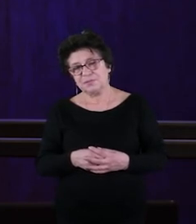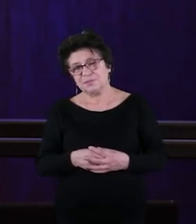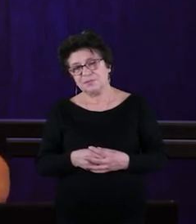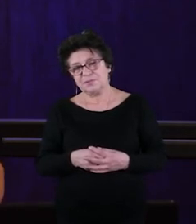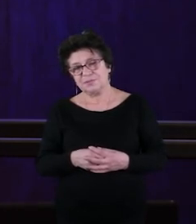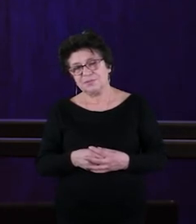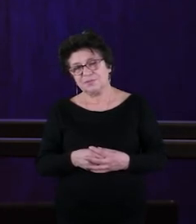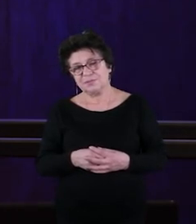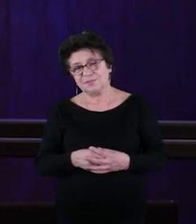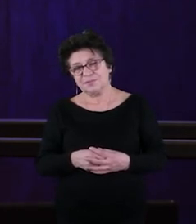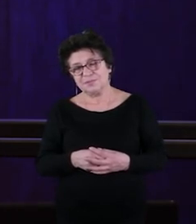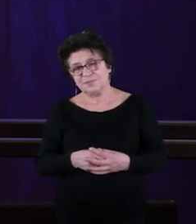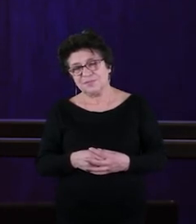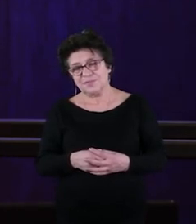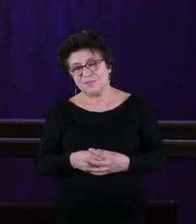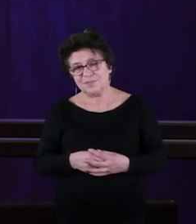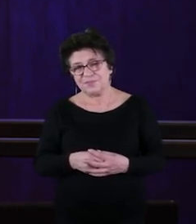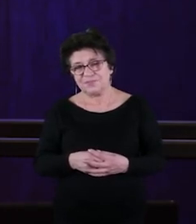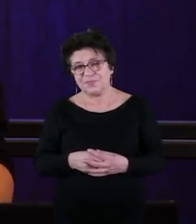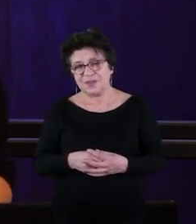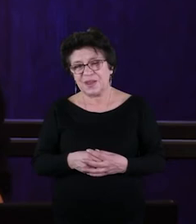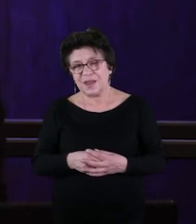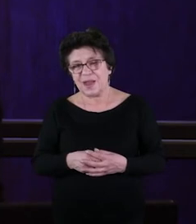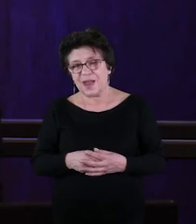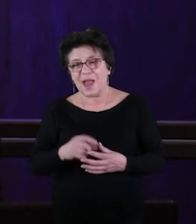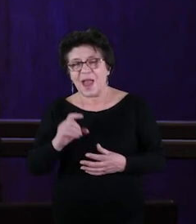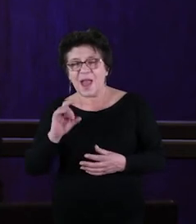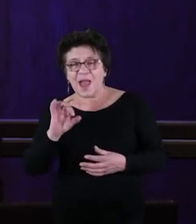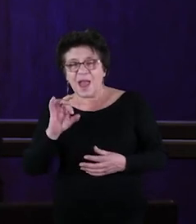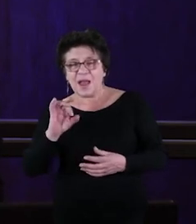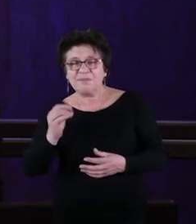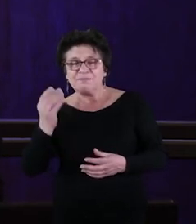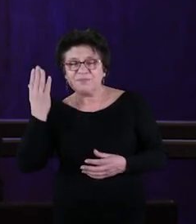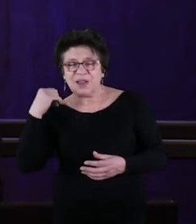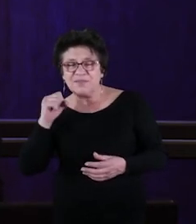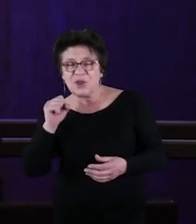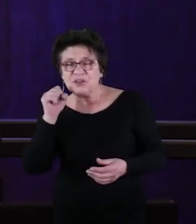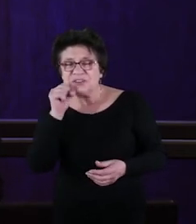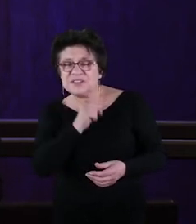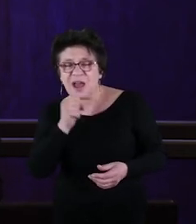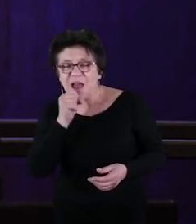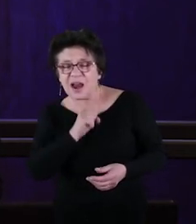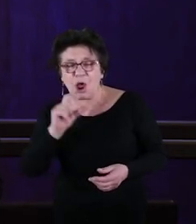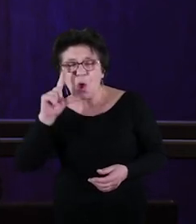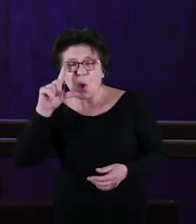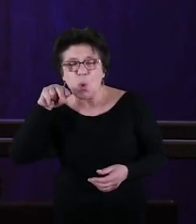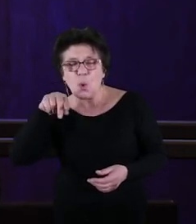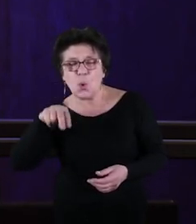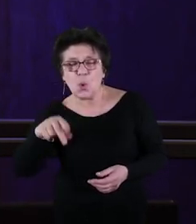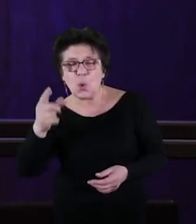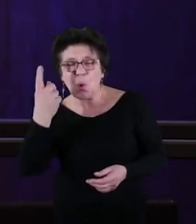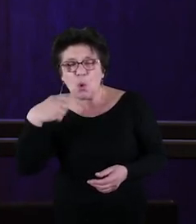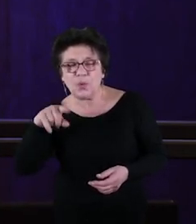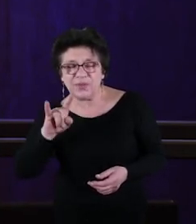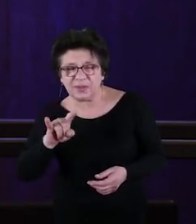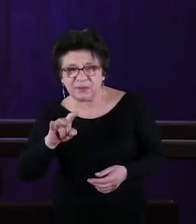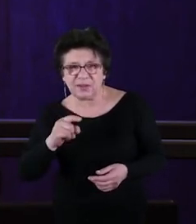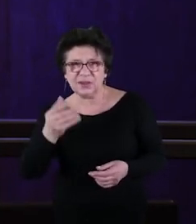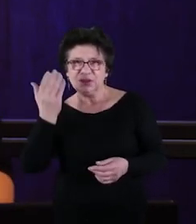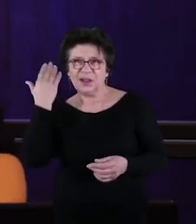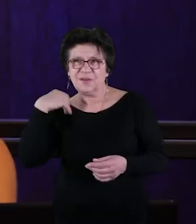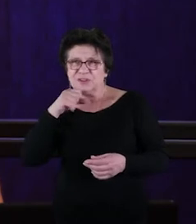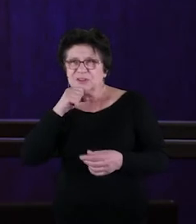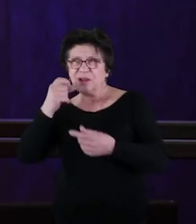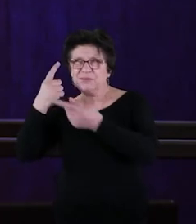dotyczących ariów germanów przewodzenia rasy niemieckiej nad innymi